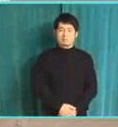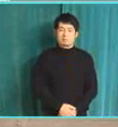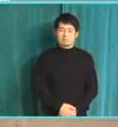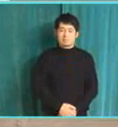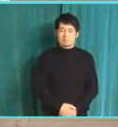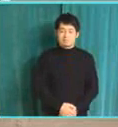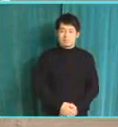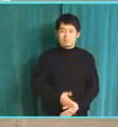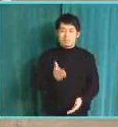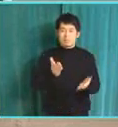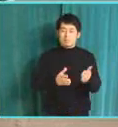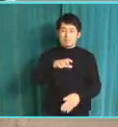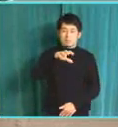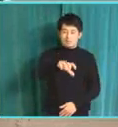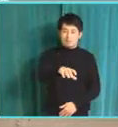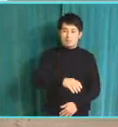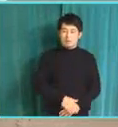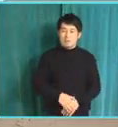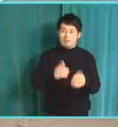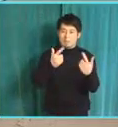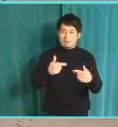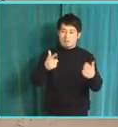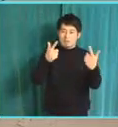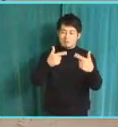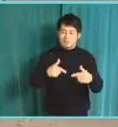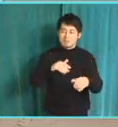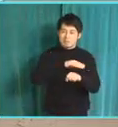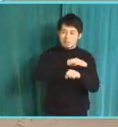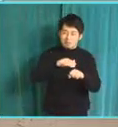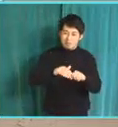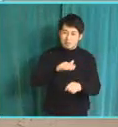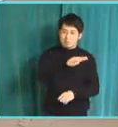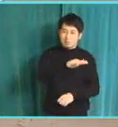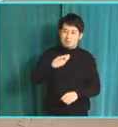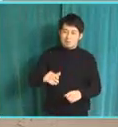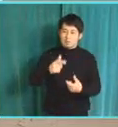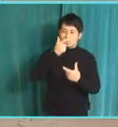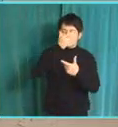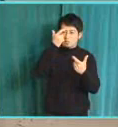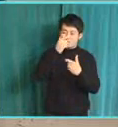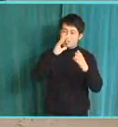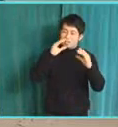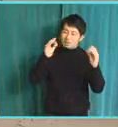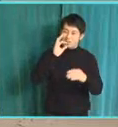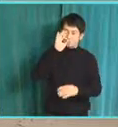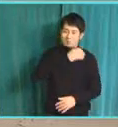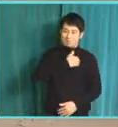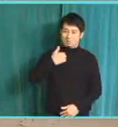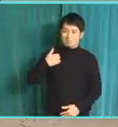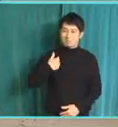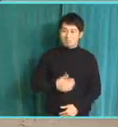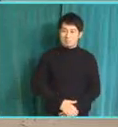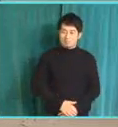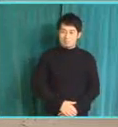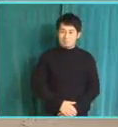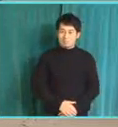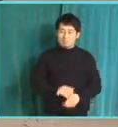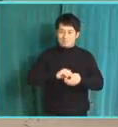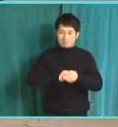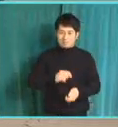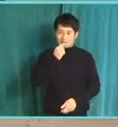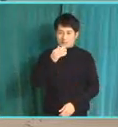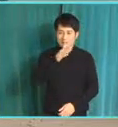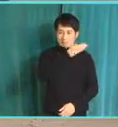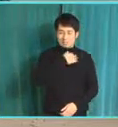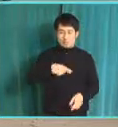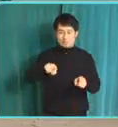育園は可愛い子どもたちの笑顔にあふれた素敵な職場になっています。 ぜひ私たちと一緒に保育の仕事